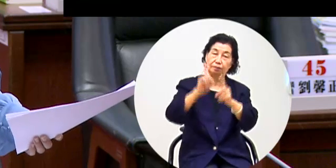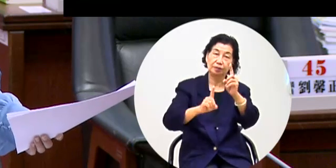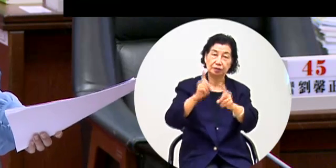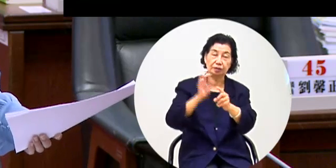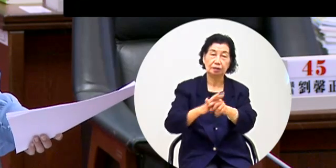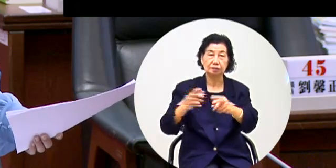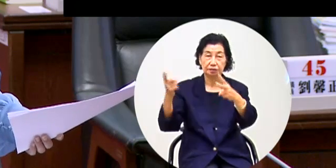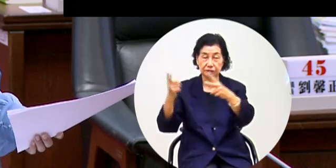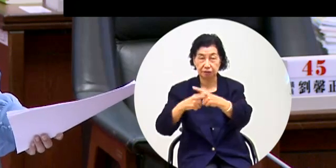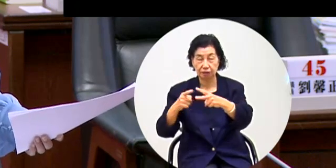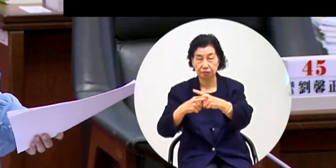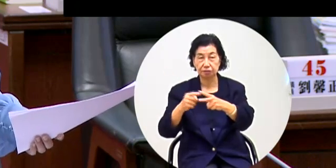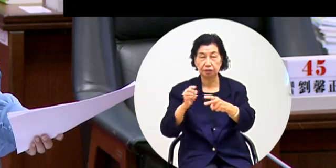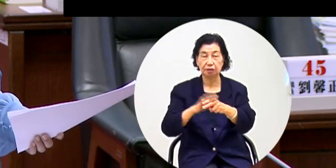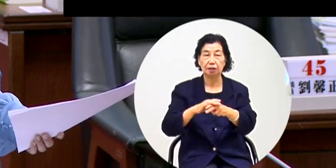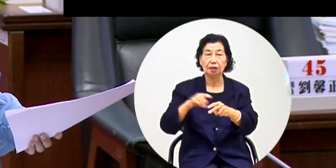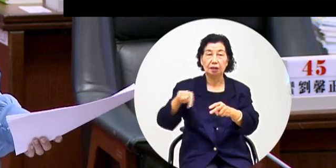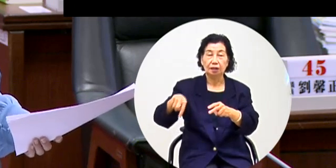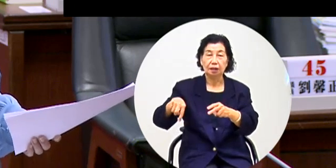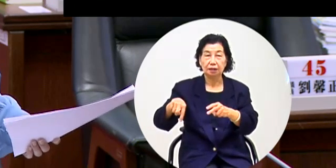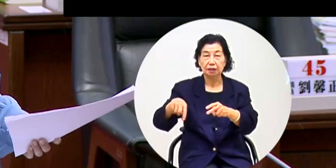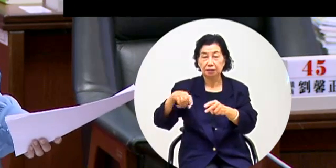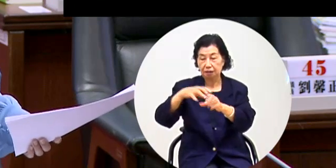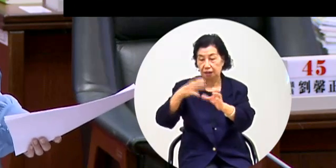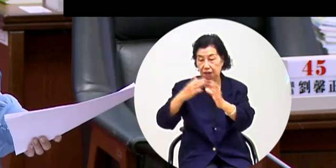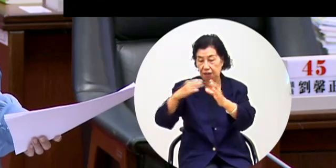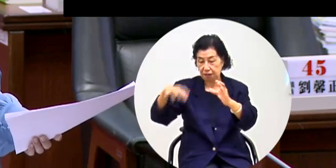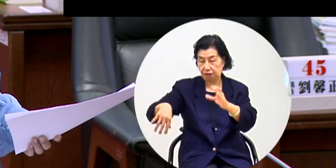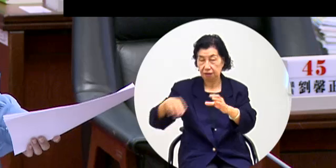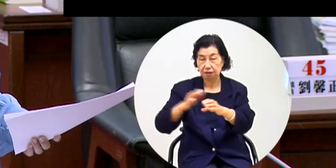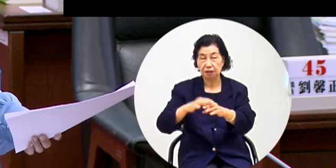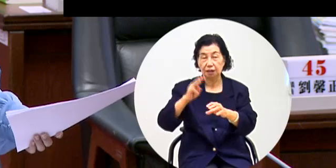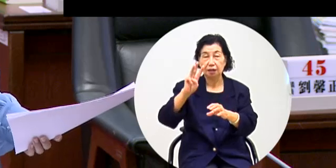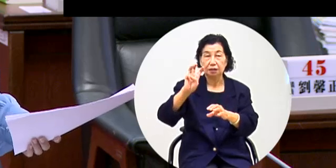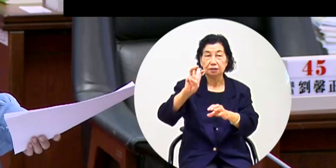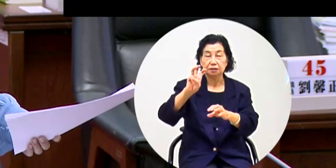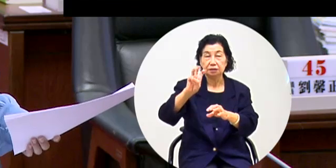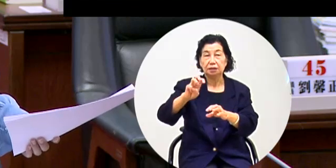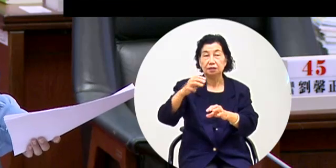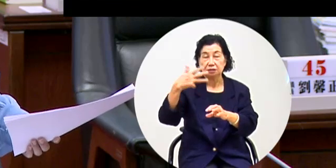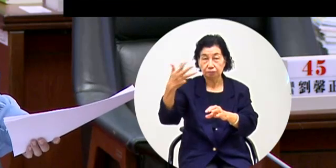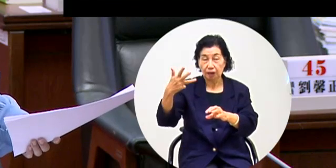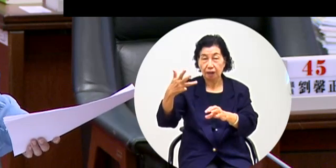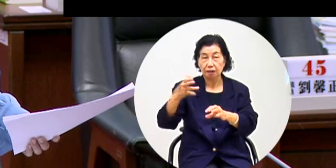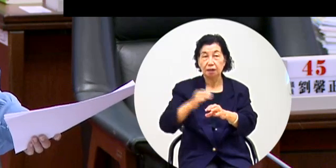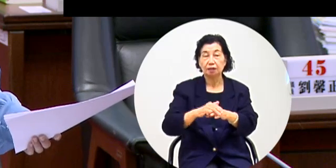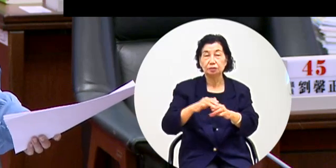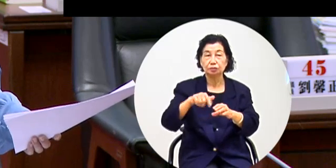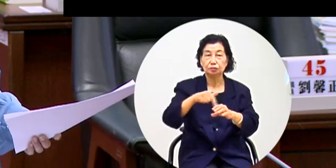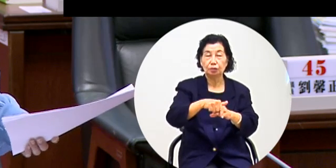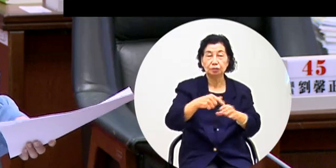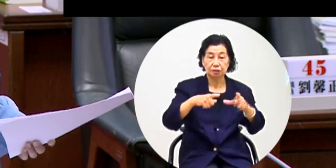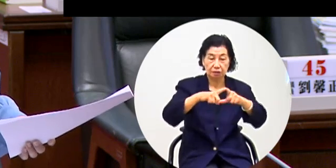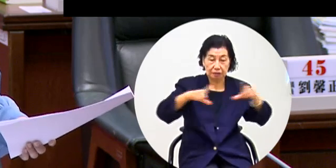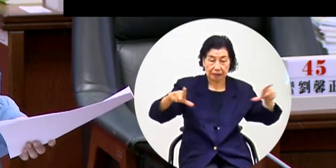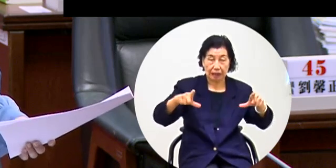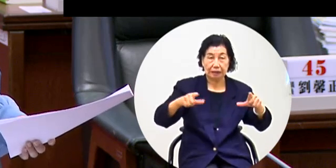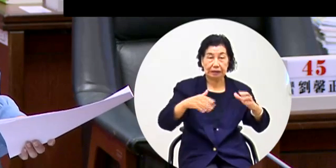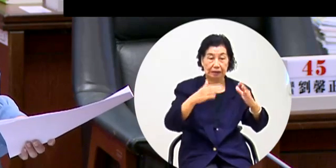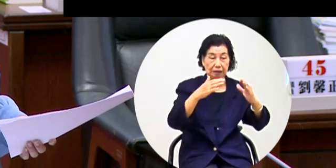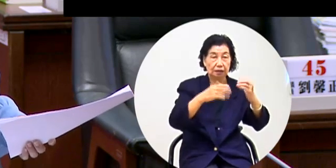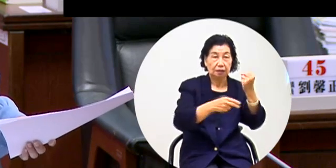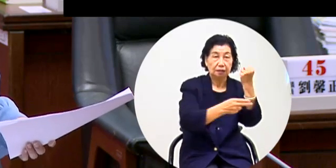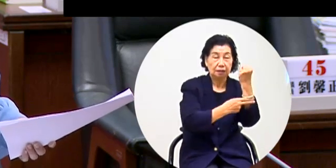便一个邻都有可能超过100人、1000人的，是不是？这种邻里调整的工作，早晚要